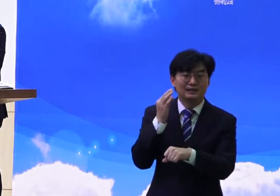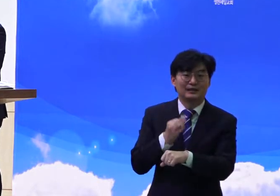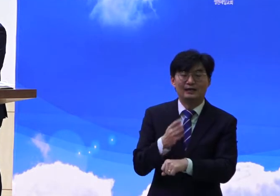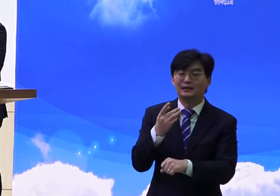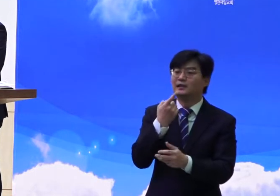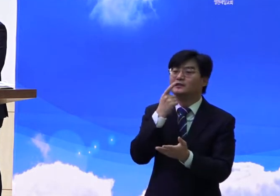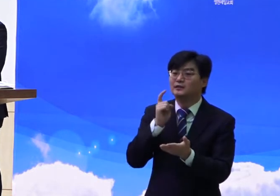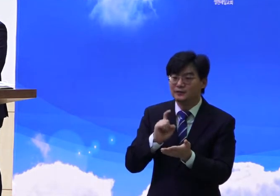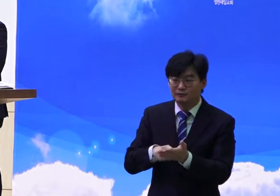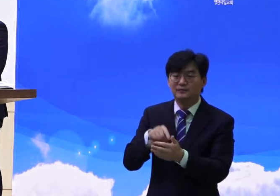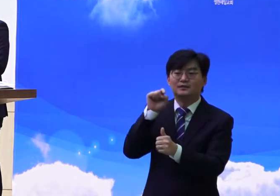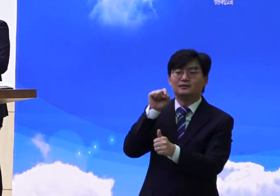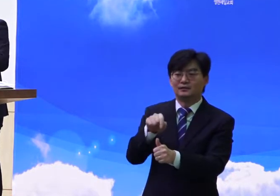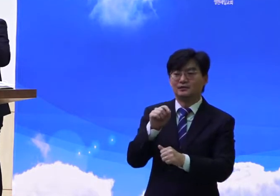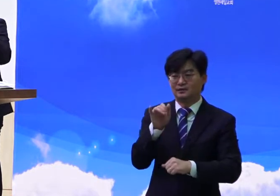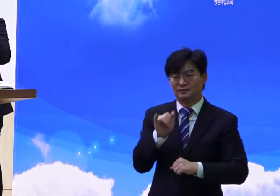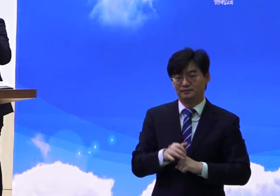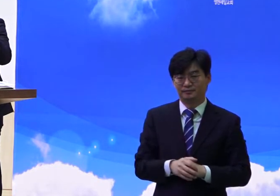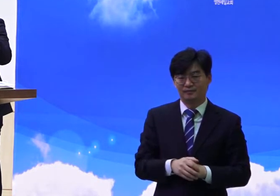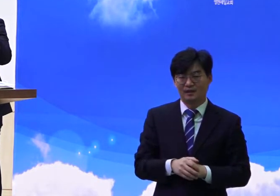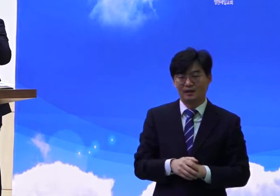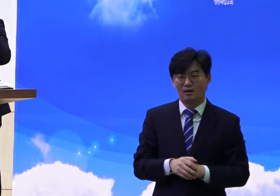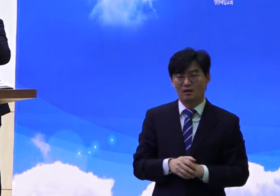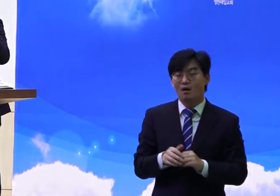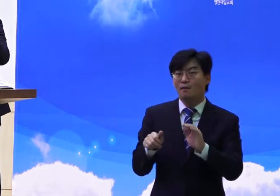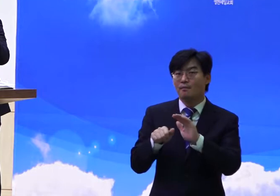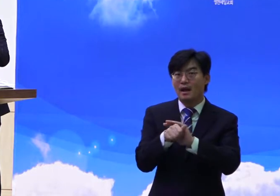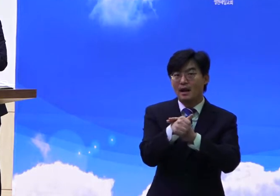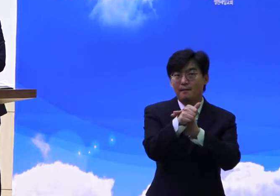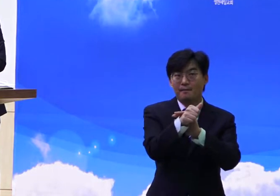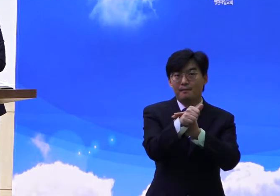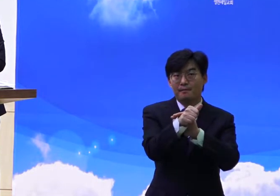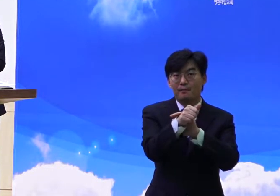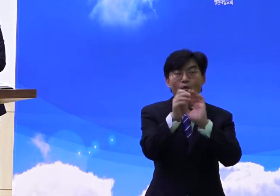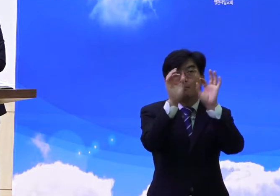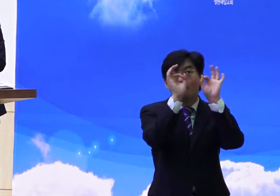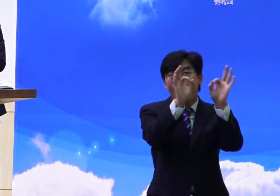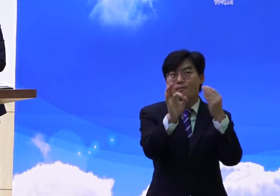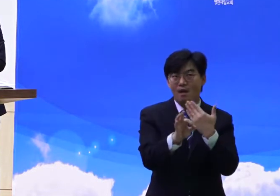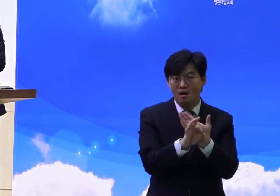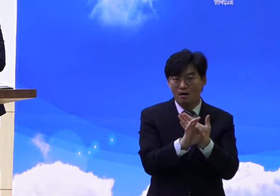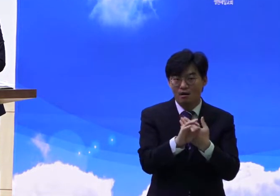불뱀에 물린 사람은 그 노뱀을 쳐다보라고